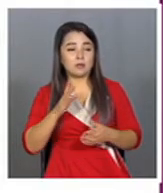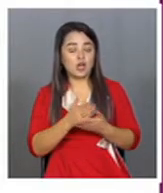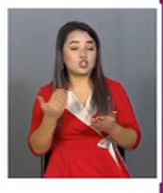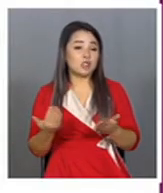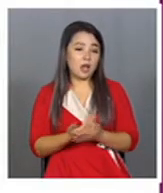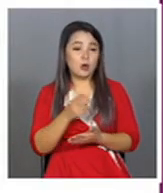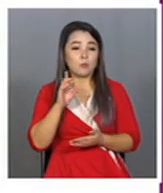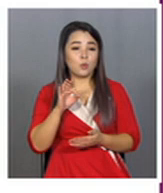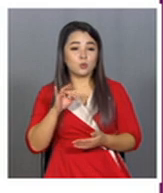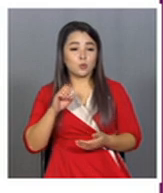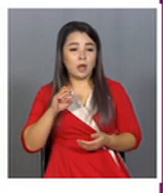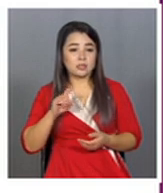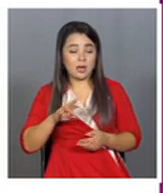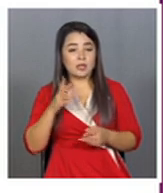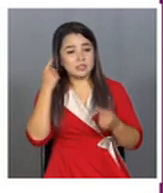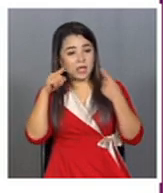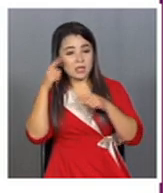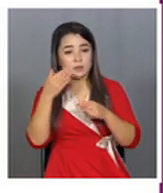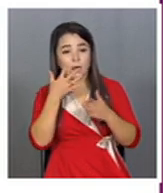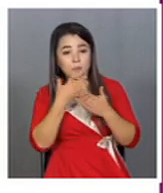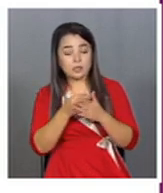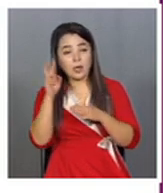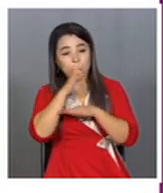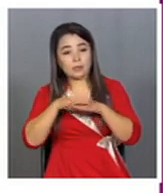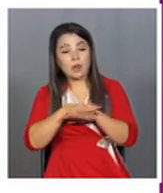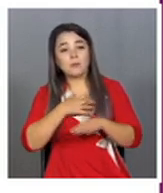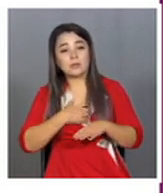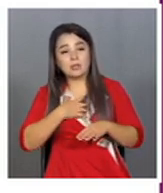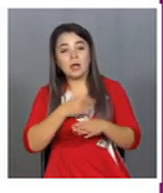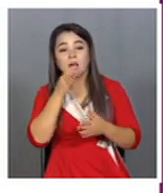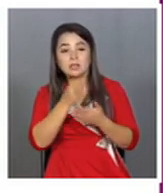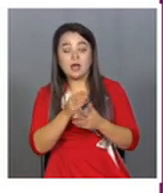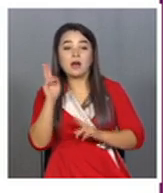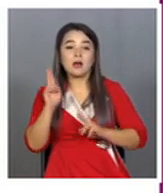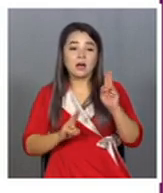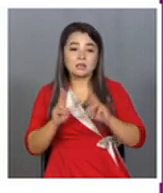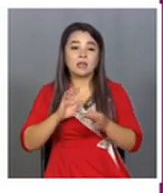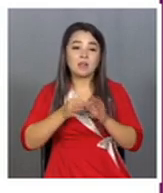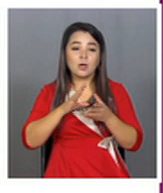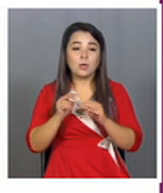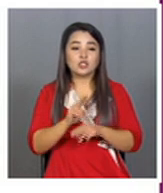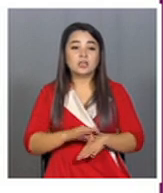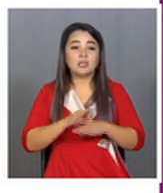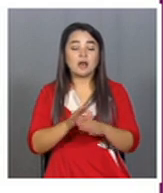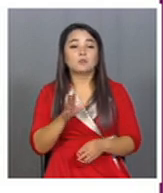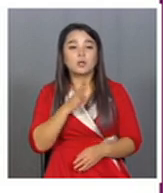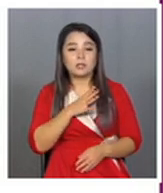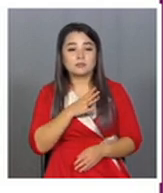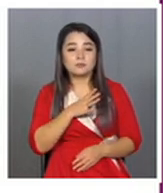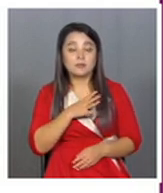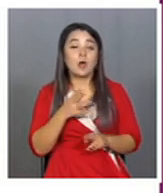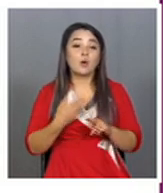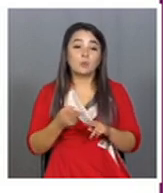буржуазиялық мемлекет пен буржуазиялық идеологиялардың негізгі қағидаларын жасаған болатын.